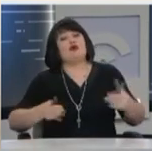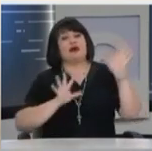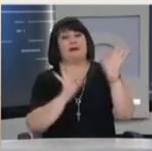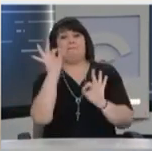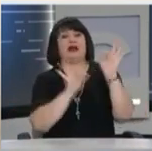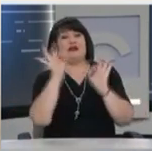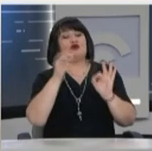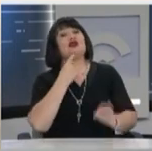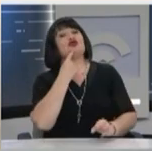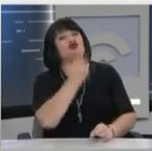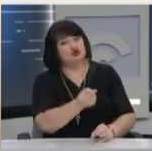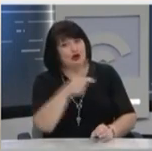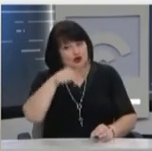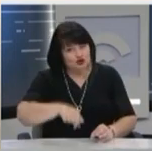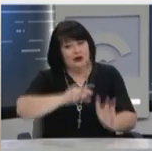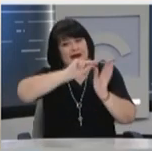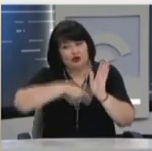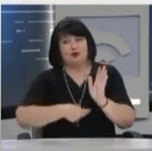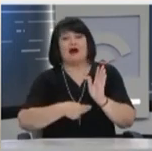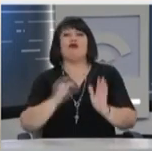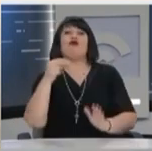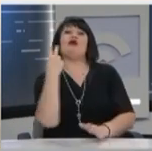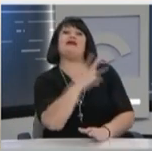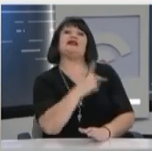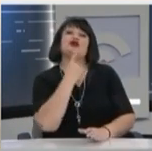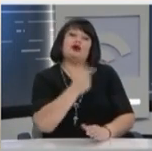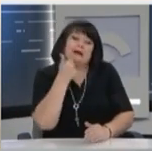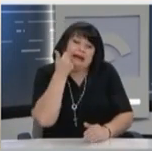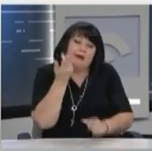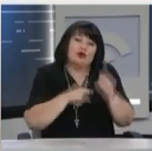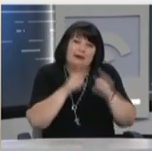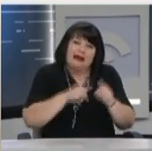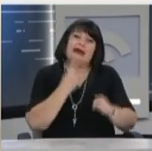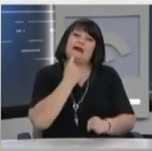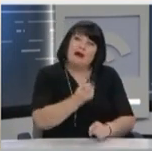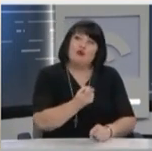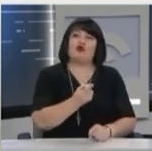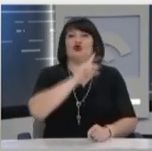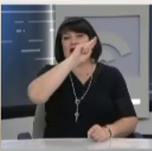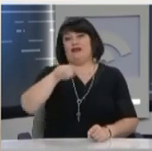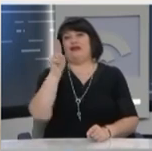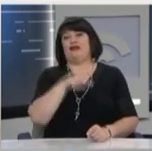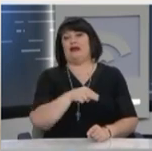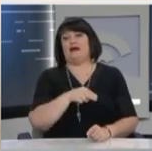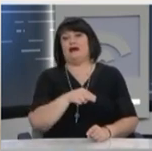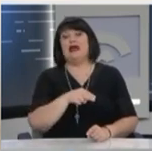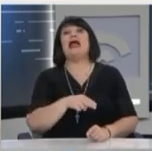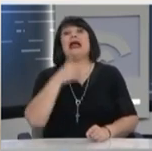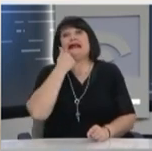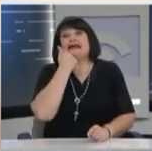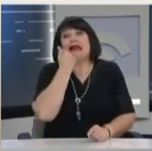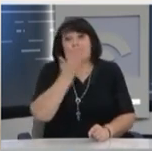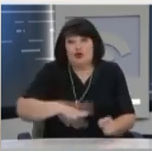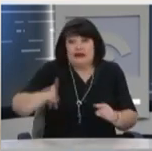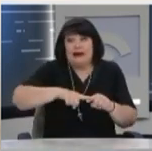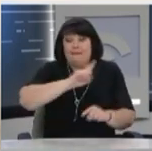Μακεδονία. Σας το λέω από τώρα και το προσυπογράφω. Το λένε και οι βουλευτές σας. Ντρέπονται πολύ εξ αυτών να πούν ότι δεν θα ακυρωθεί η συμφωνία. Για να μην ντρέπονται